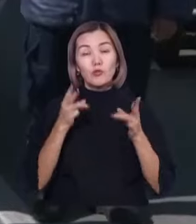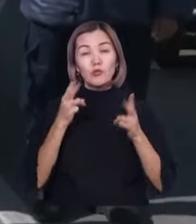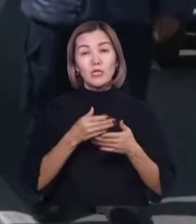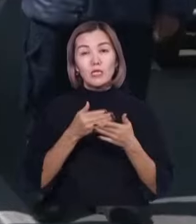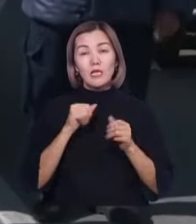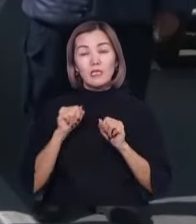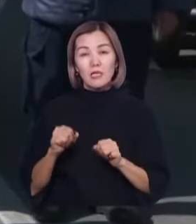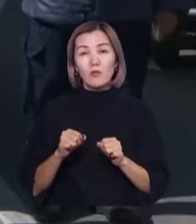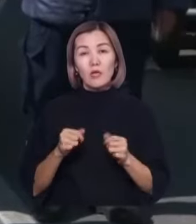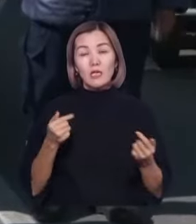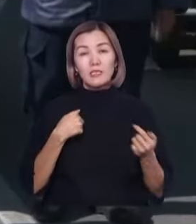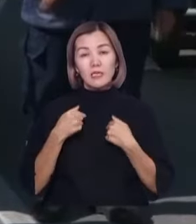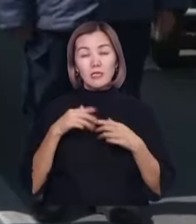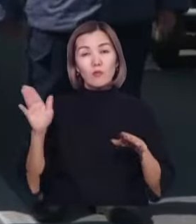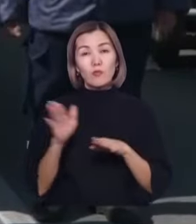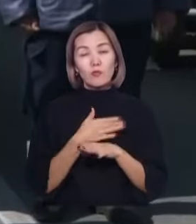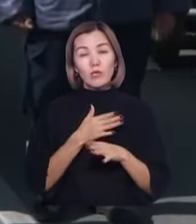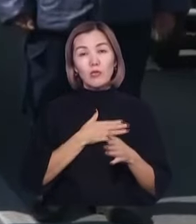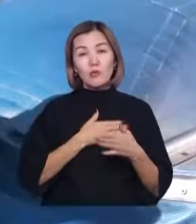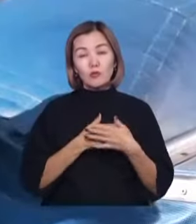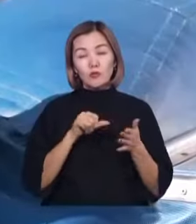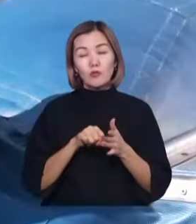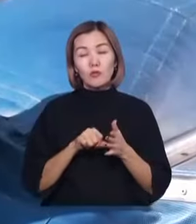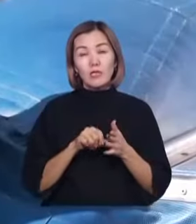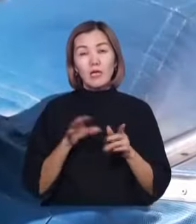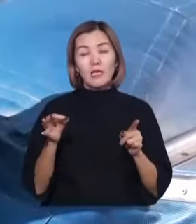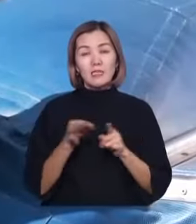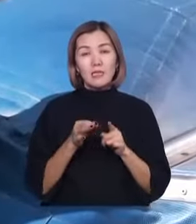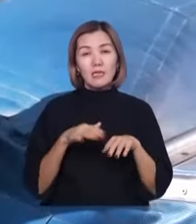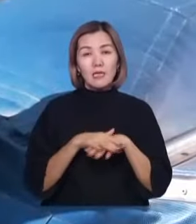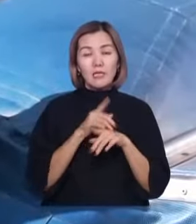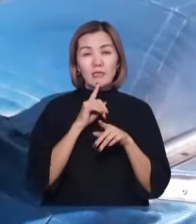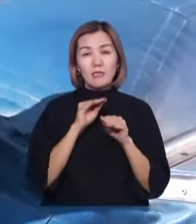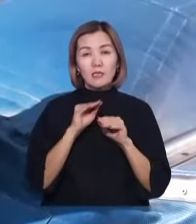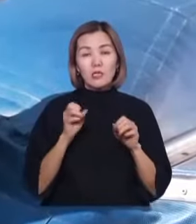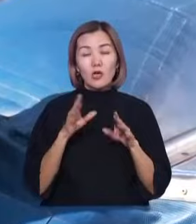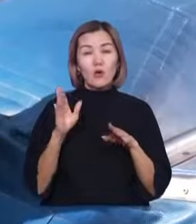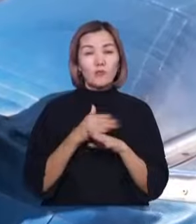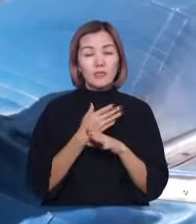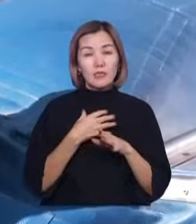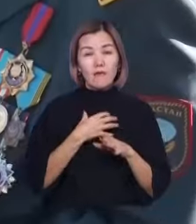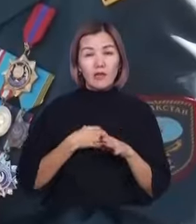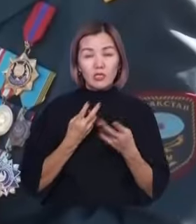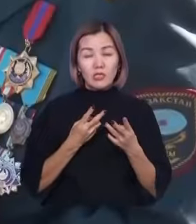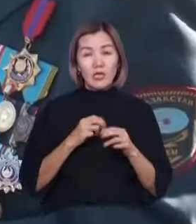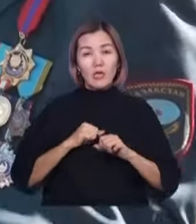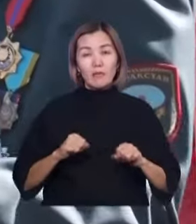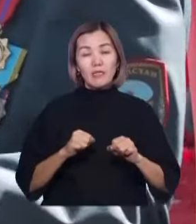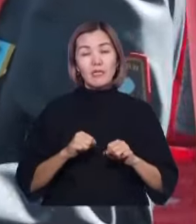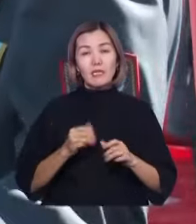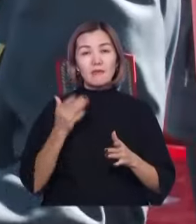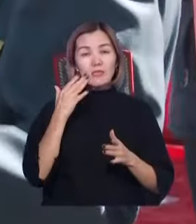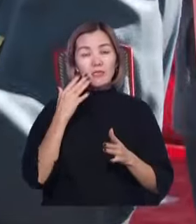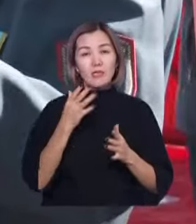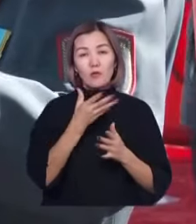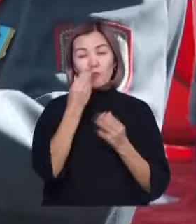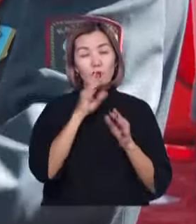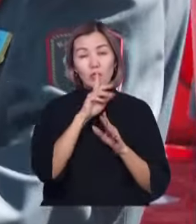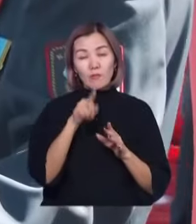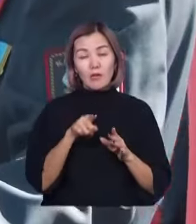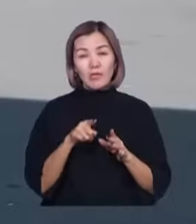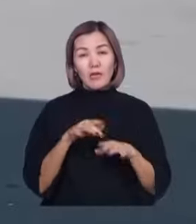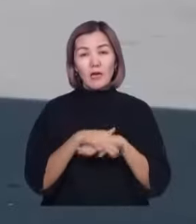алып, зардабын жоюға үлкен күш жұмсайды. Олардың басты мақсаты елдің тыныштығы мен қауіпсіздігі. Сондықтан батырлардың ерлігі әрқашан ұмытылмайды,